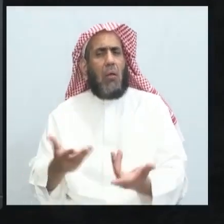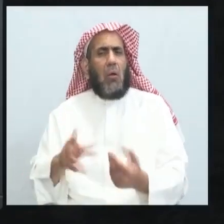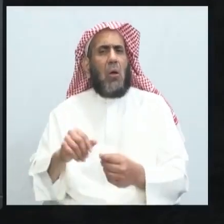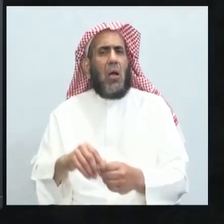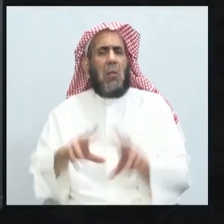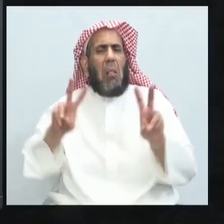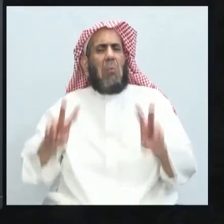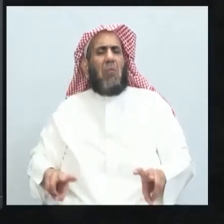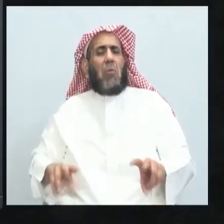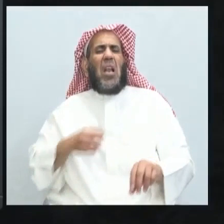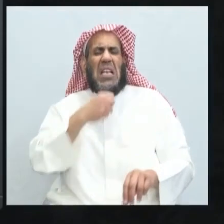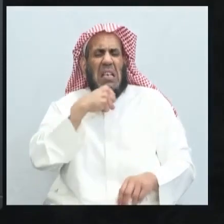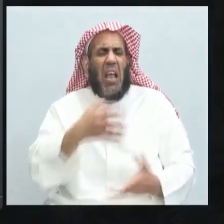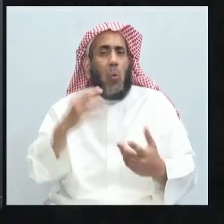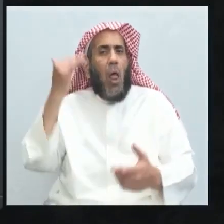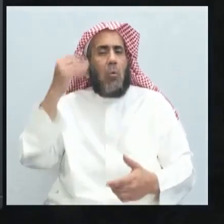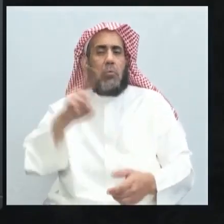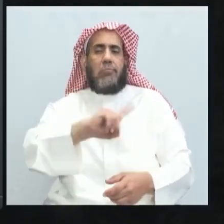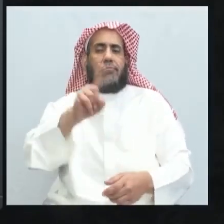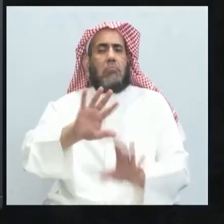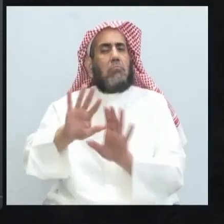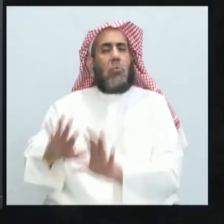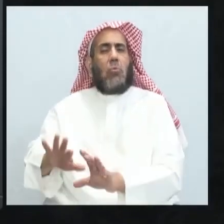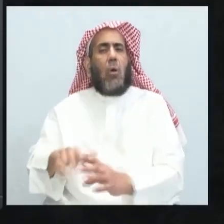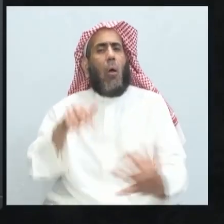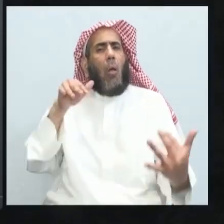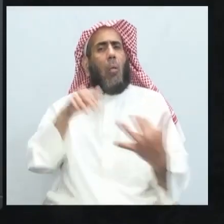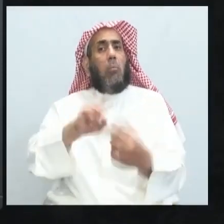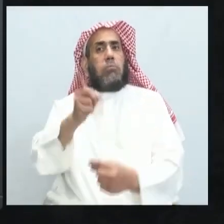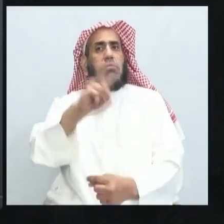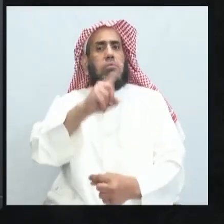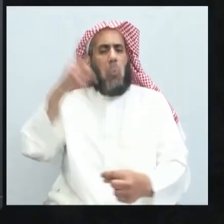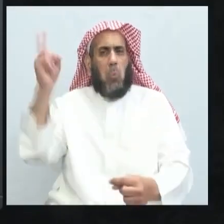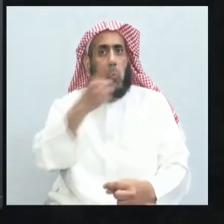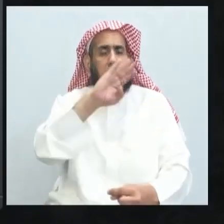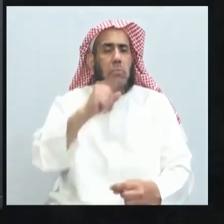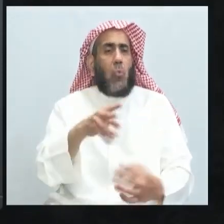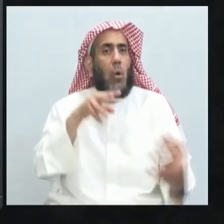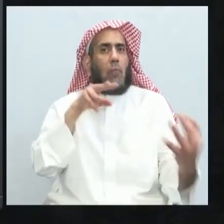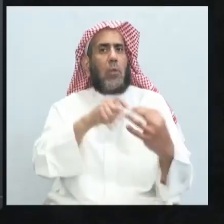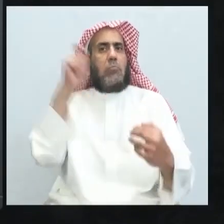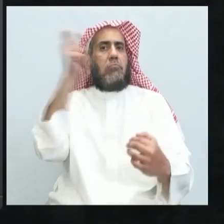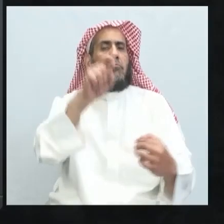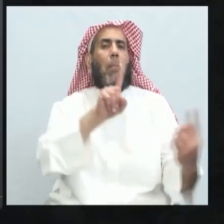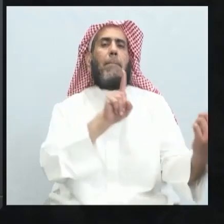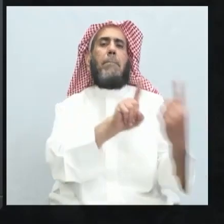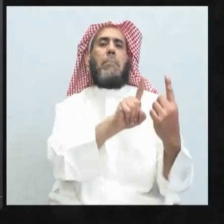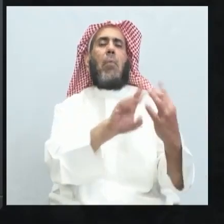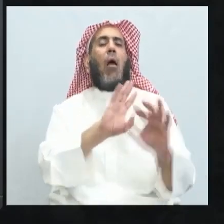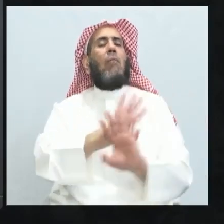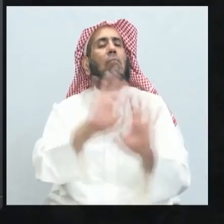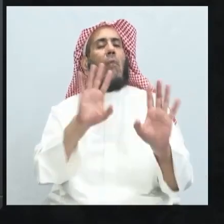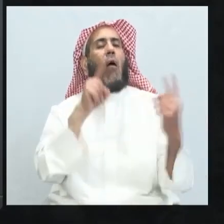الاعزل ولا شيخا كبيرا ولا امراه لانه يستطيعون مجابهتهم وانتم في جيش فلا بد ان تواجه فقط من هم يواجهون في الجيش من هم